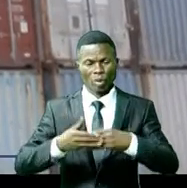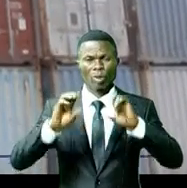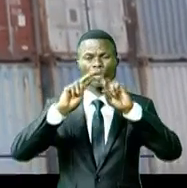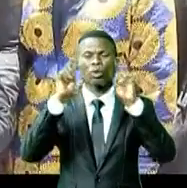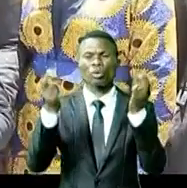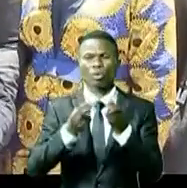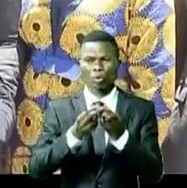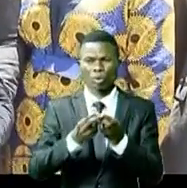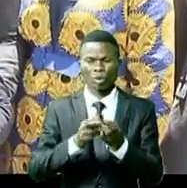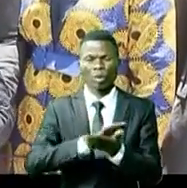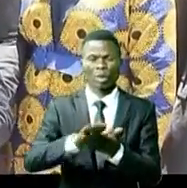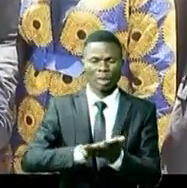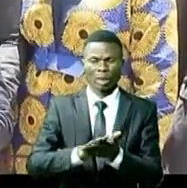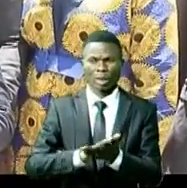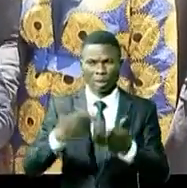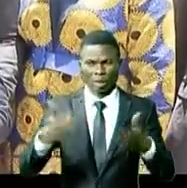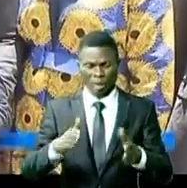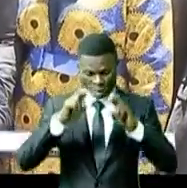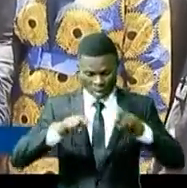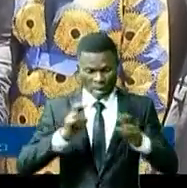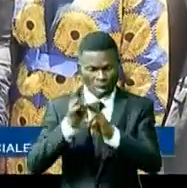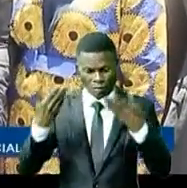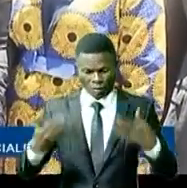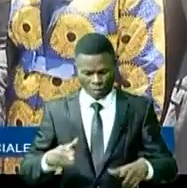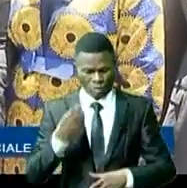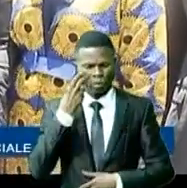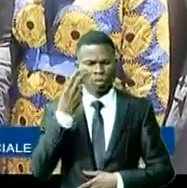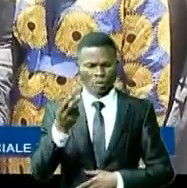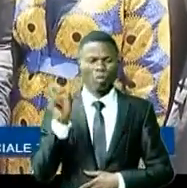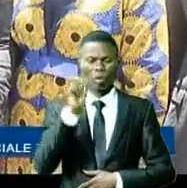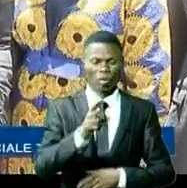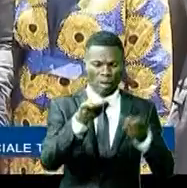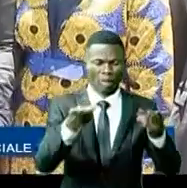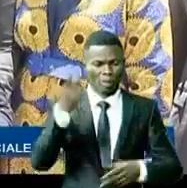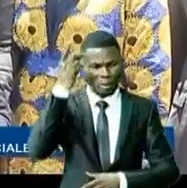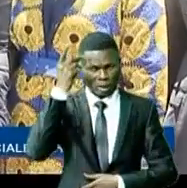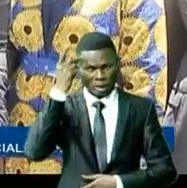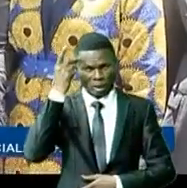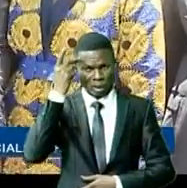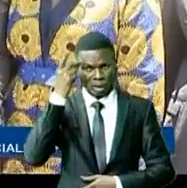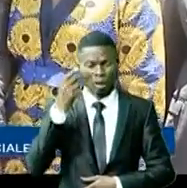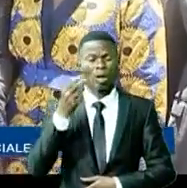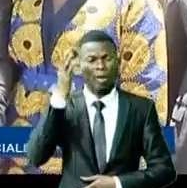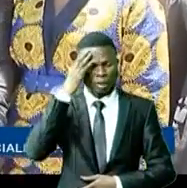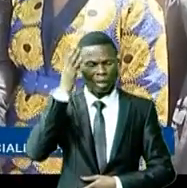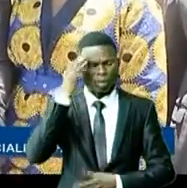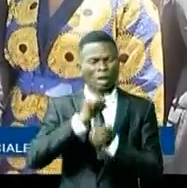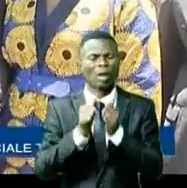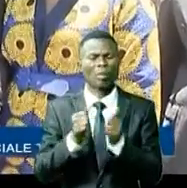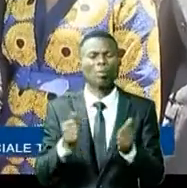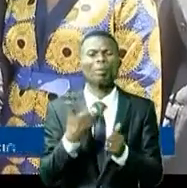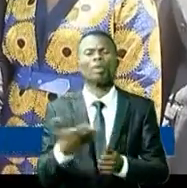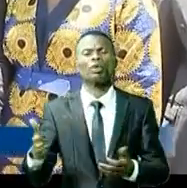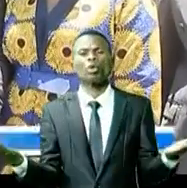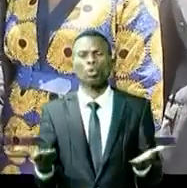Tchopo. Et une fois après avoir analysé les rapports, nous sommes dit, nous descendons en délégation à Kinshasa pour aller nous rendre compte pratiquement par rapport à